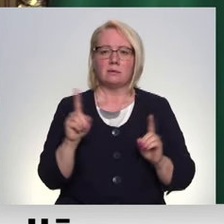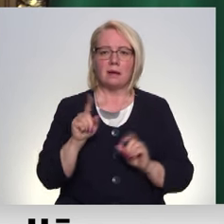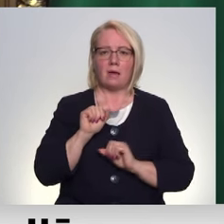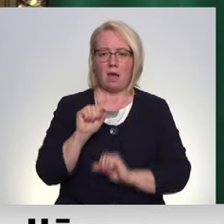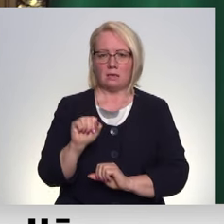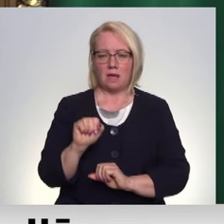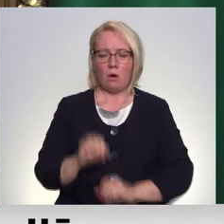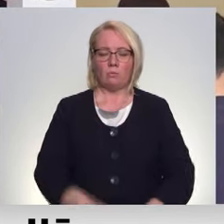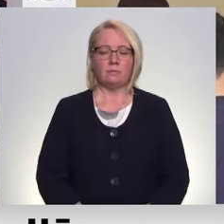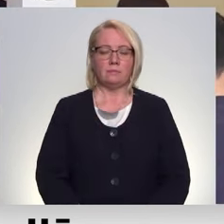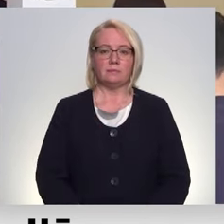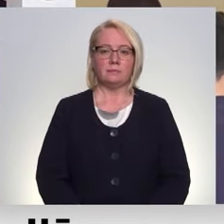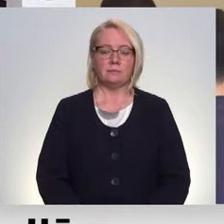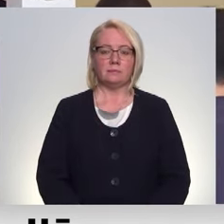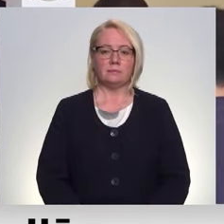jāaizstāv.